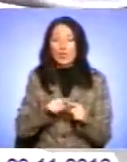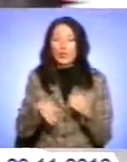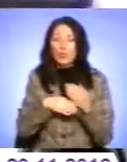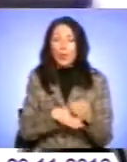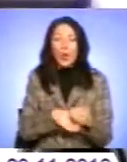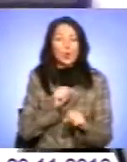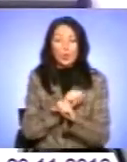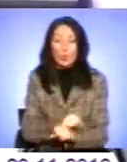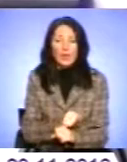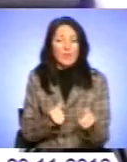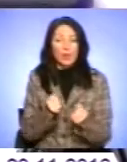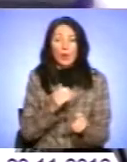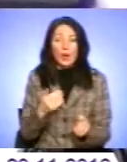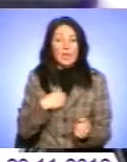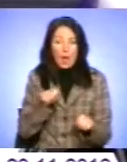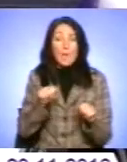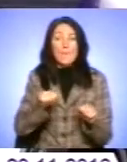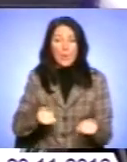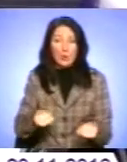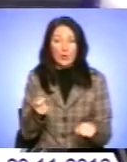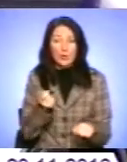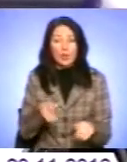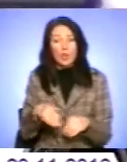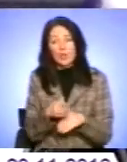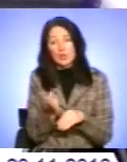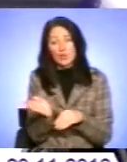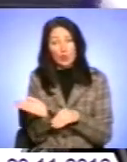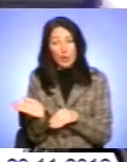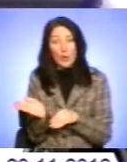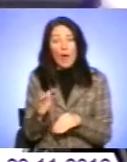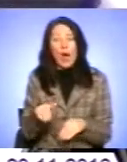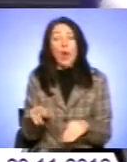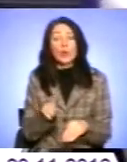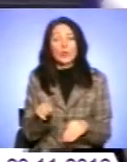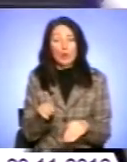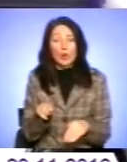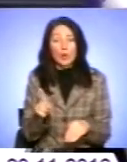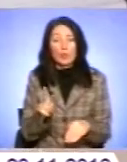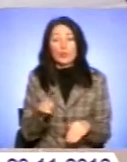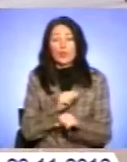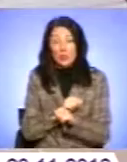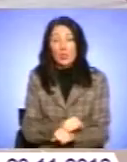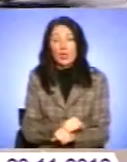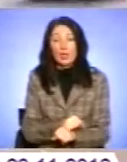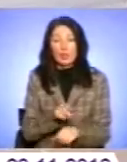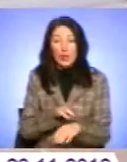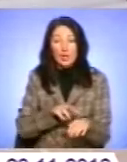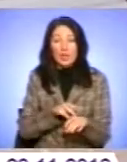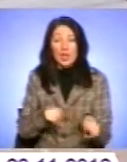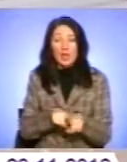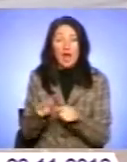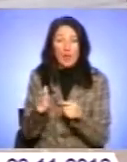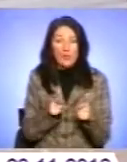руху. Гальмував трохи, ступив направо. Та й все. А потім що? Спинили. Така поведінка водіїв